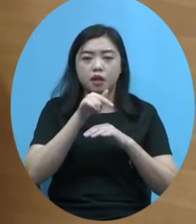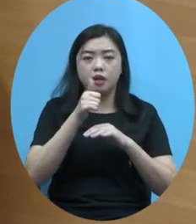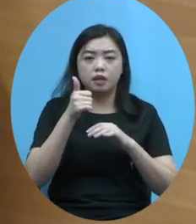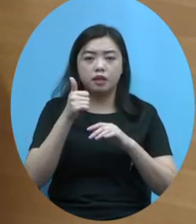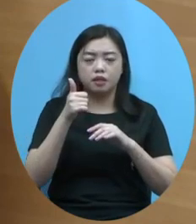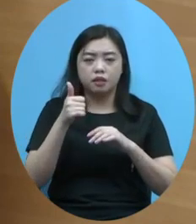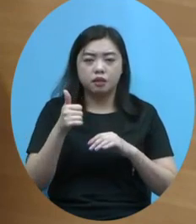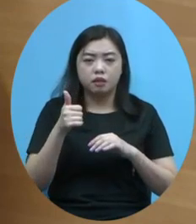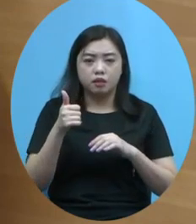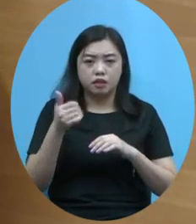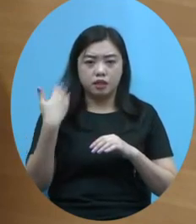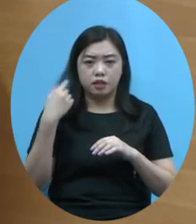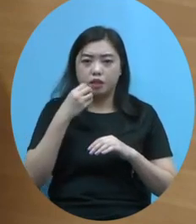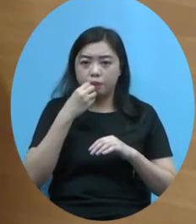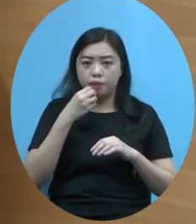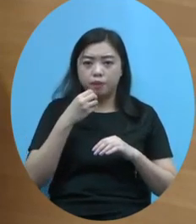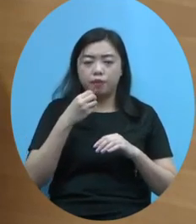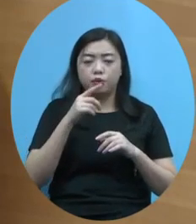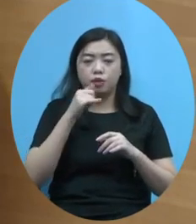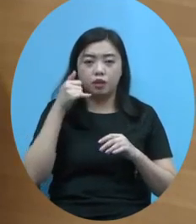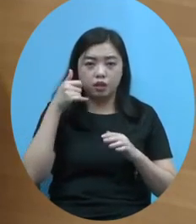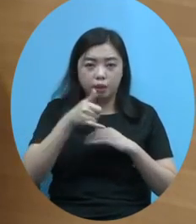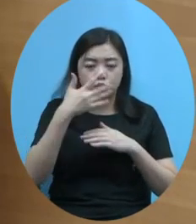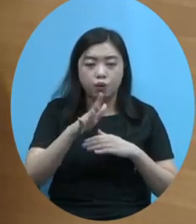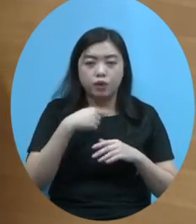純粹係有個案曾經到訪咧？唔該。